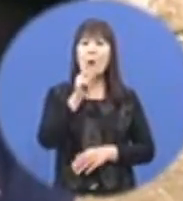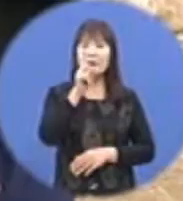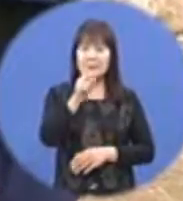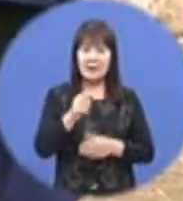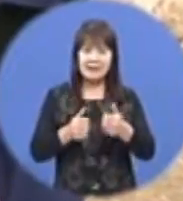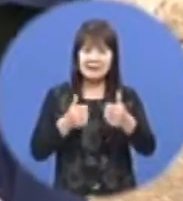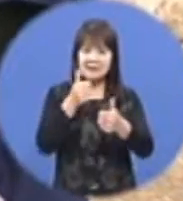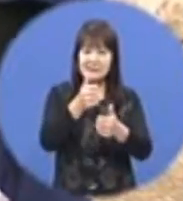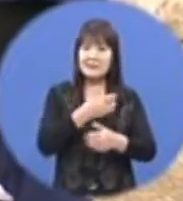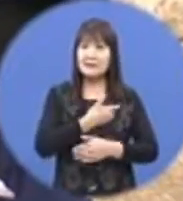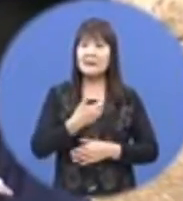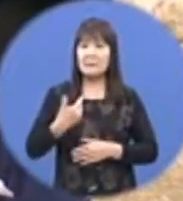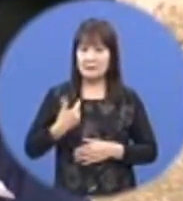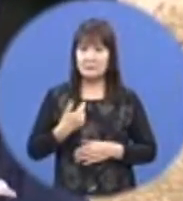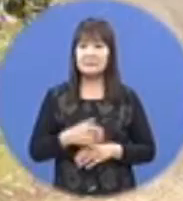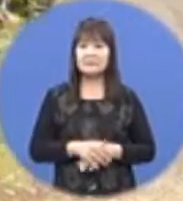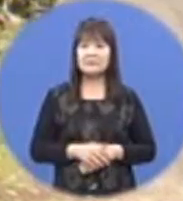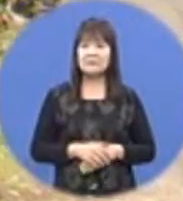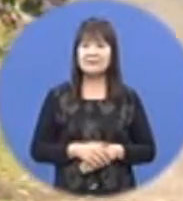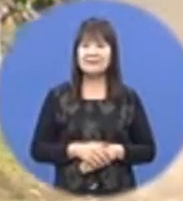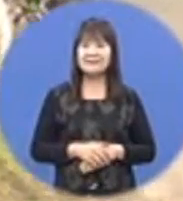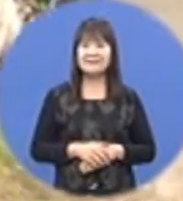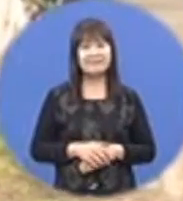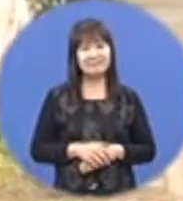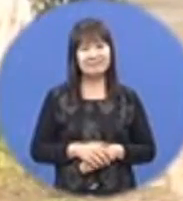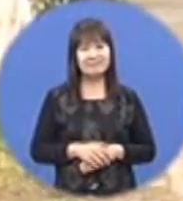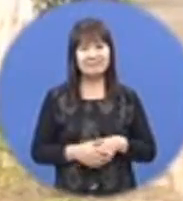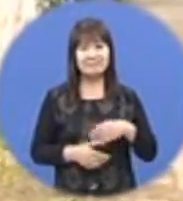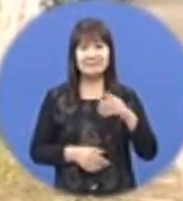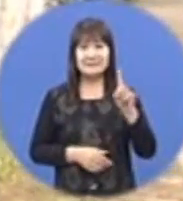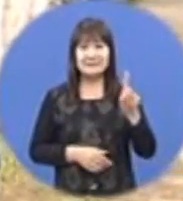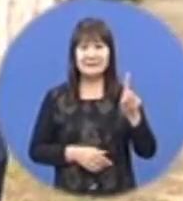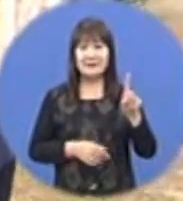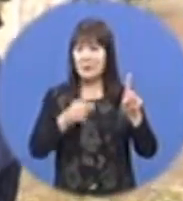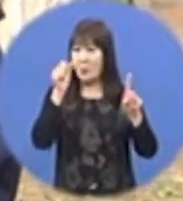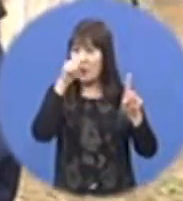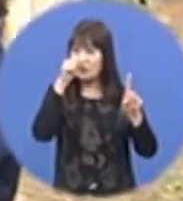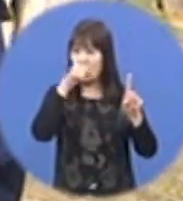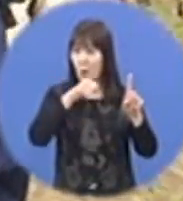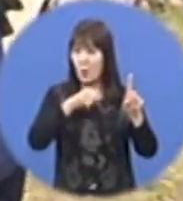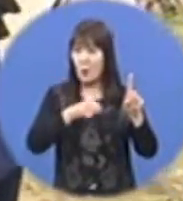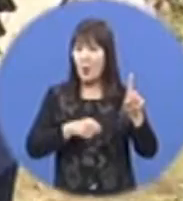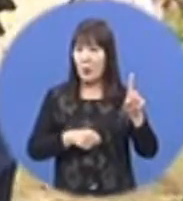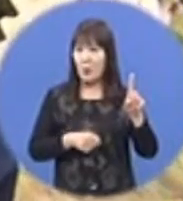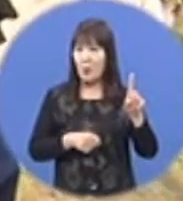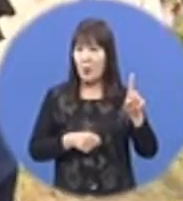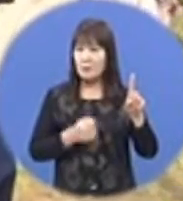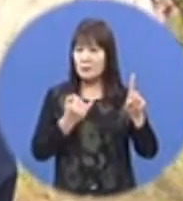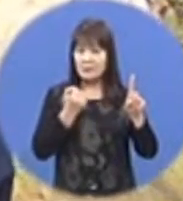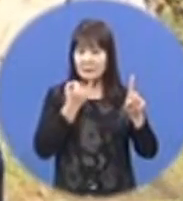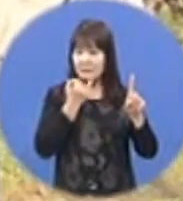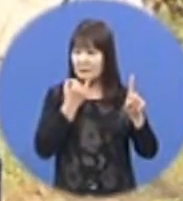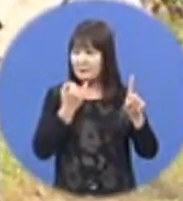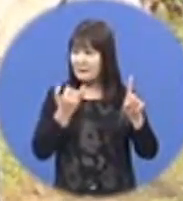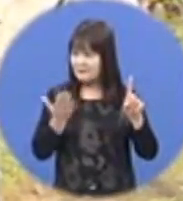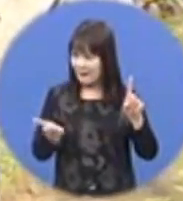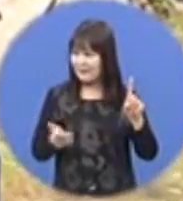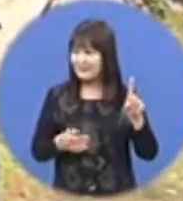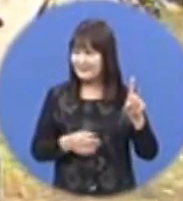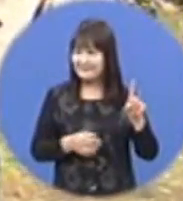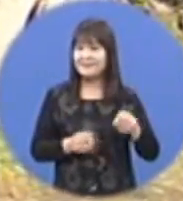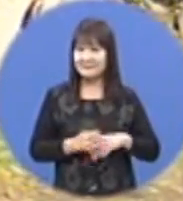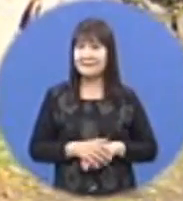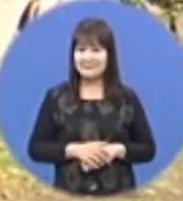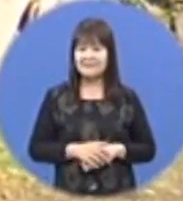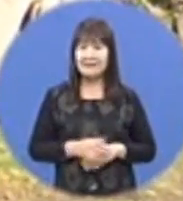ござるよ。 あ、こうやって大丈夫なんですか。 はい、大丈夫です。 1番のゾウ。 ゾウでいいでござるか。 ゾウで、ゾウで、